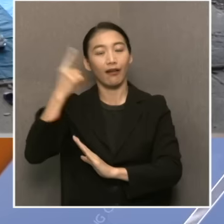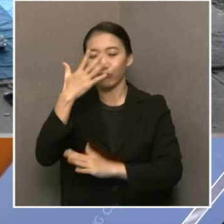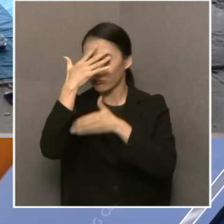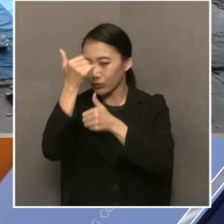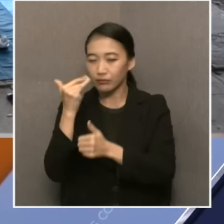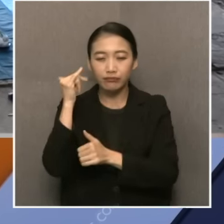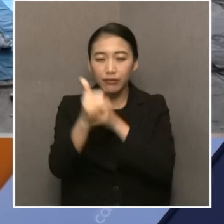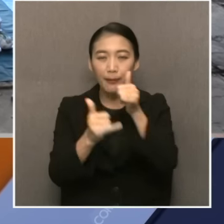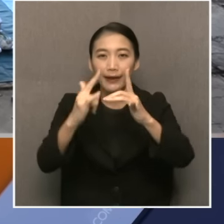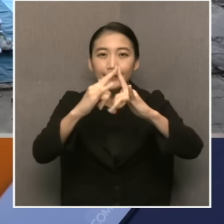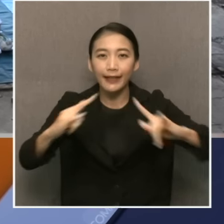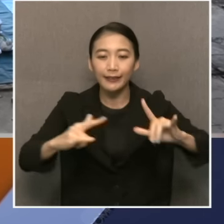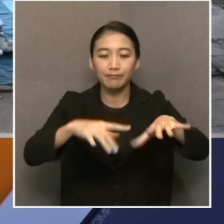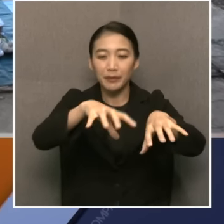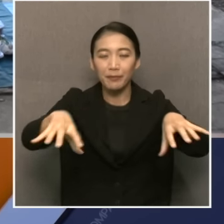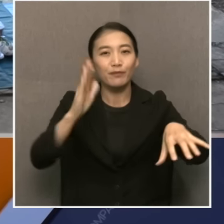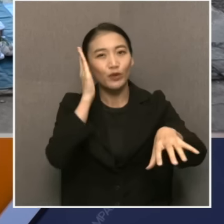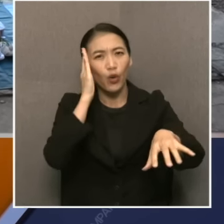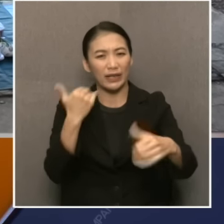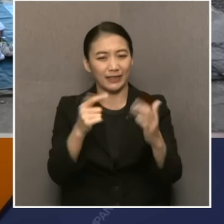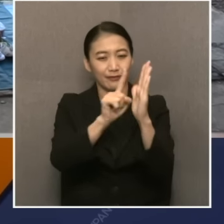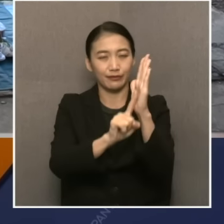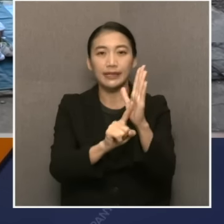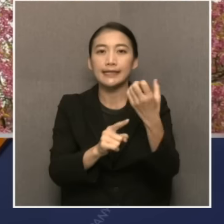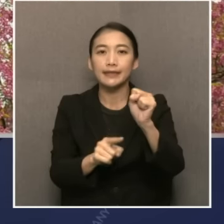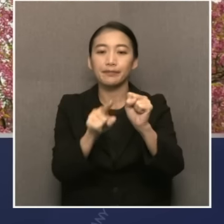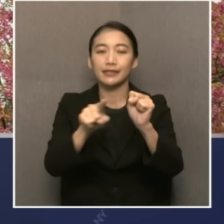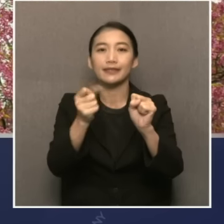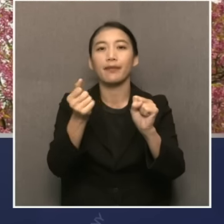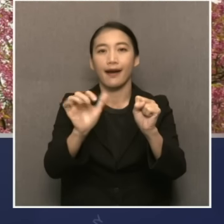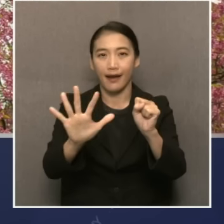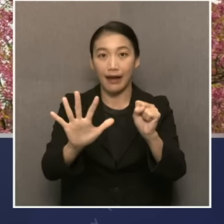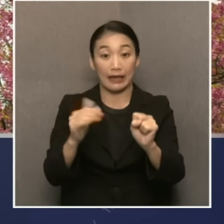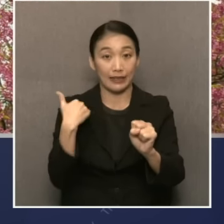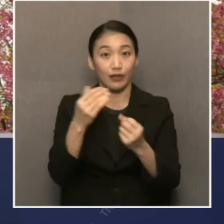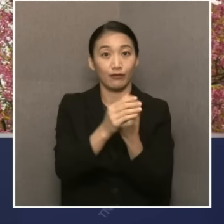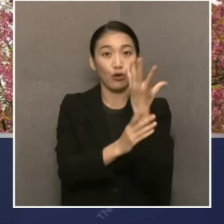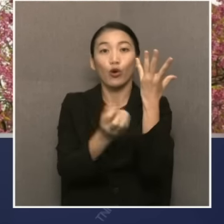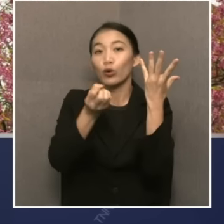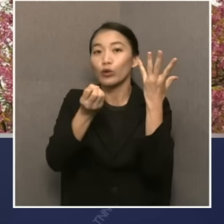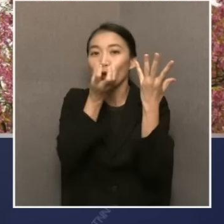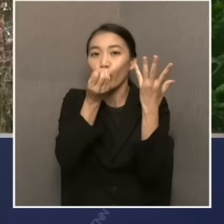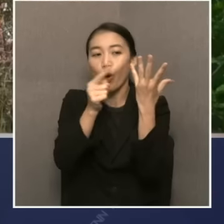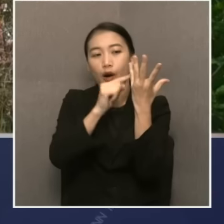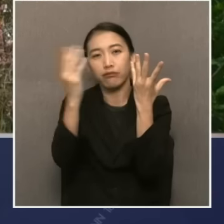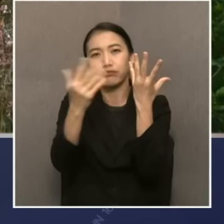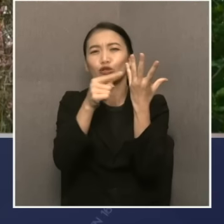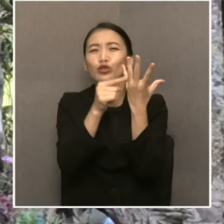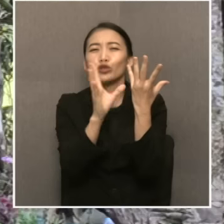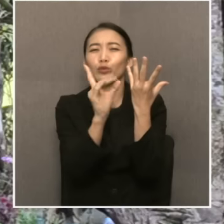มิอยู่ที่ประมาณ 10-15 องศาเซลเซียสรวมถึงดอกนางพญาเสือโคร่งก็ออกดอกบานสะพรั่